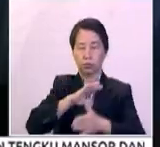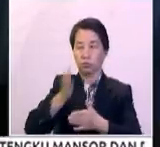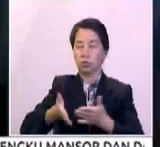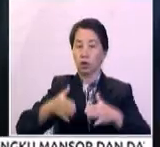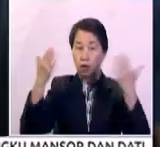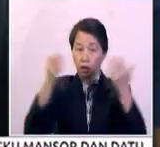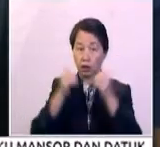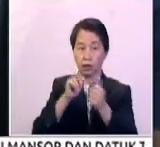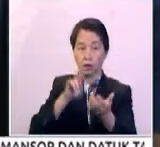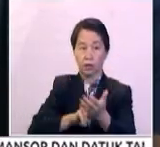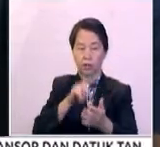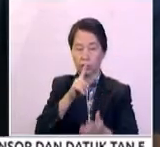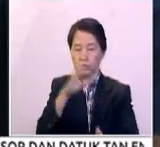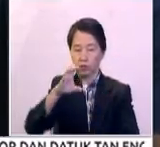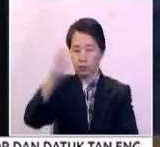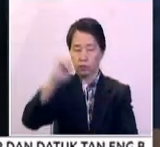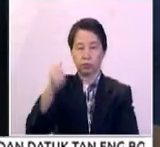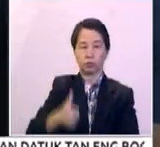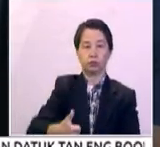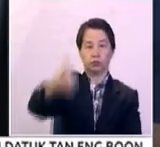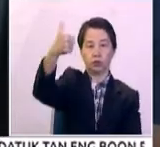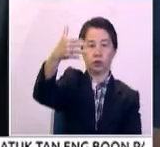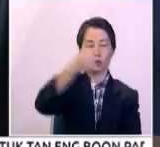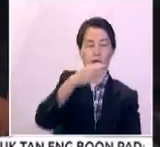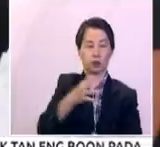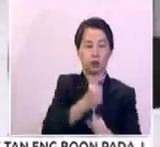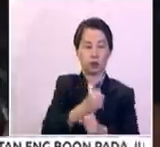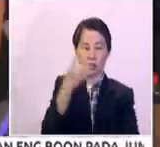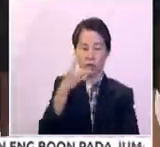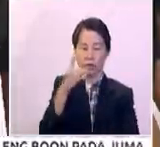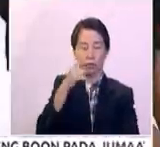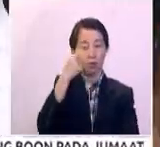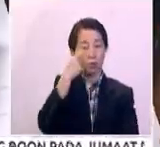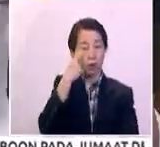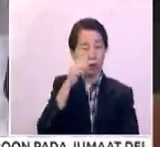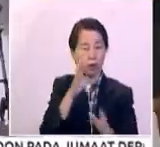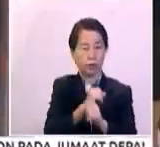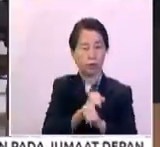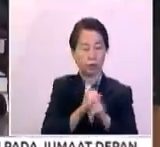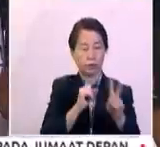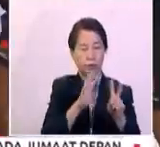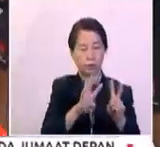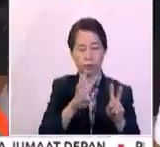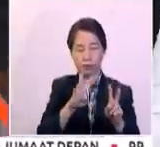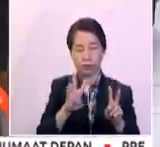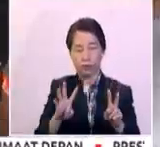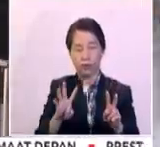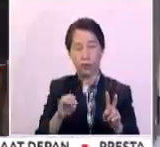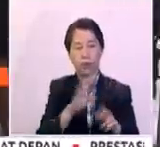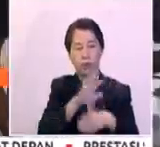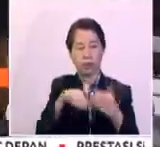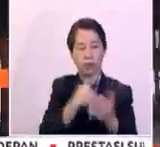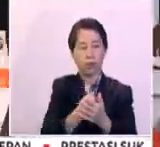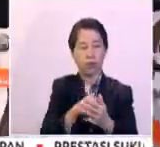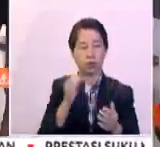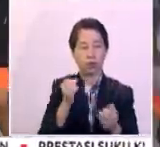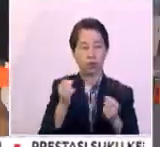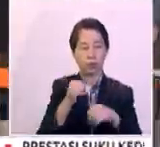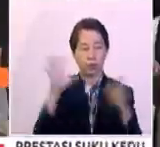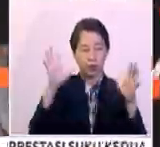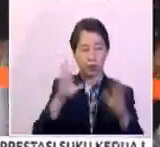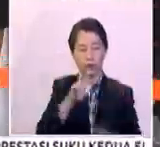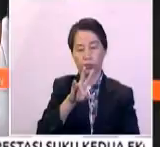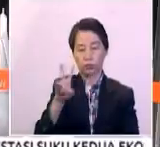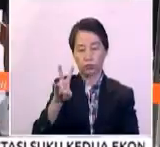kejohanan dengan rekod 100% kemenangan dan mengutip 18 mata dengan mengumpul 224 mata keseluruhan dan hanya melepaskan